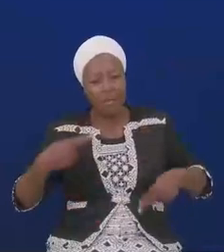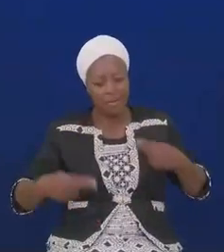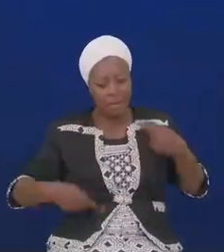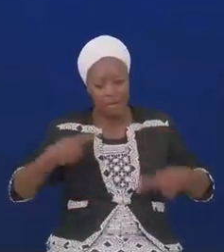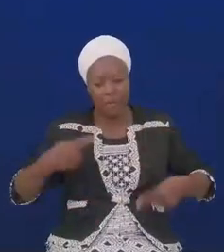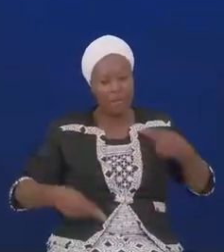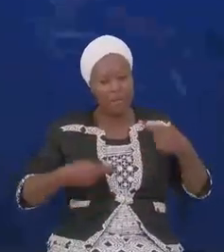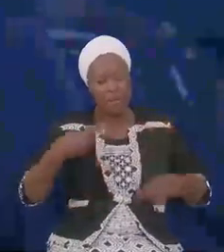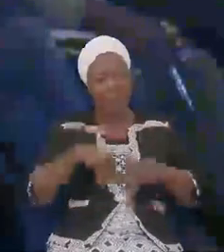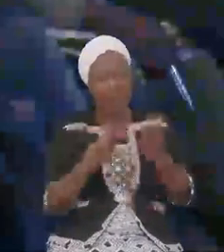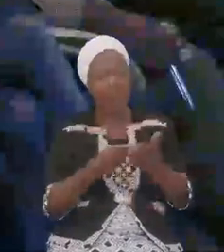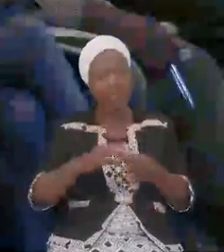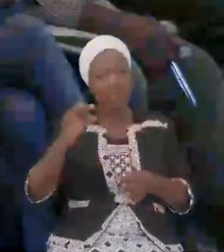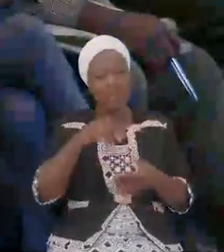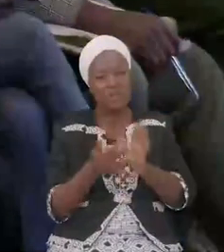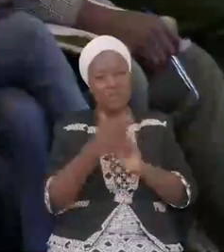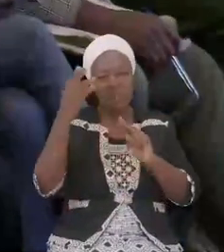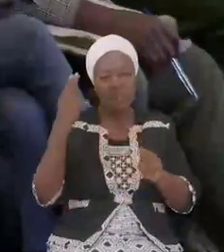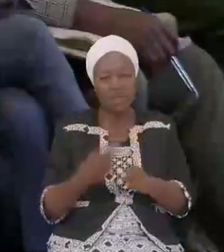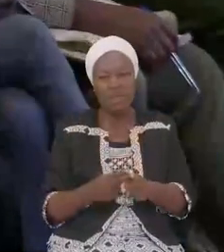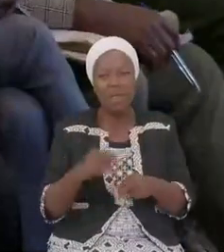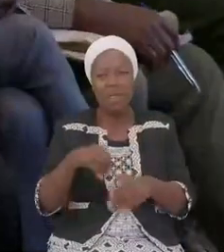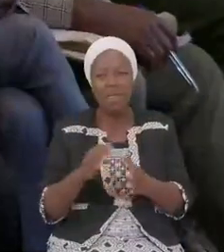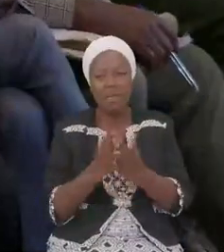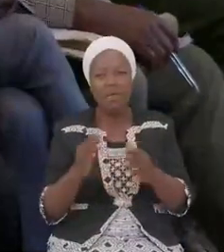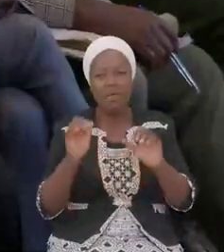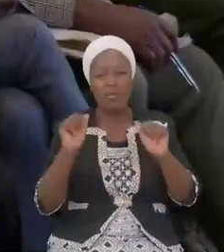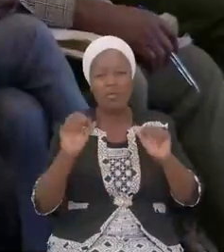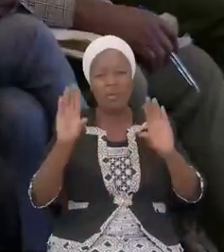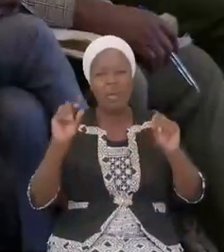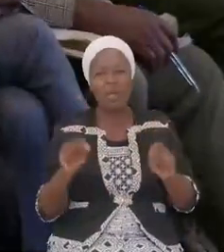du Saint-Esprit au nom de Jésus-Christ.